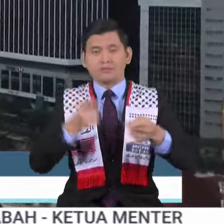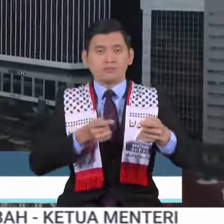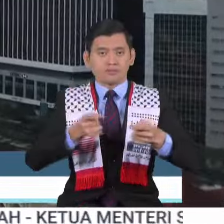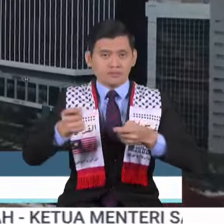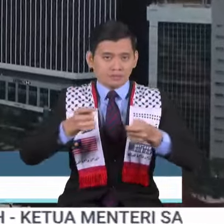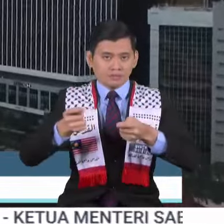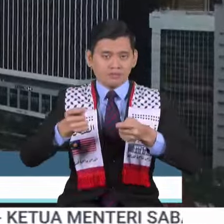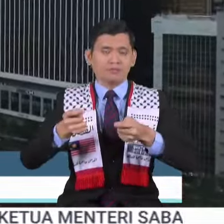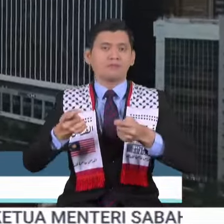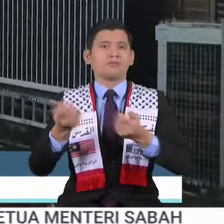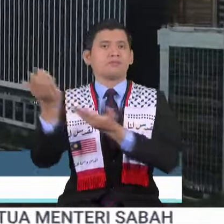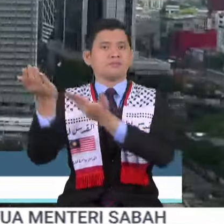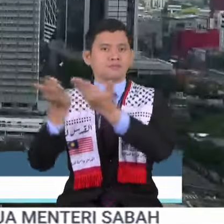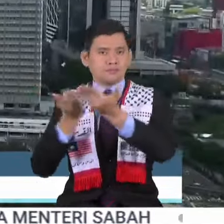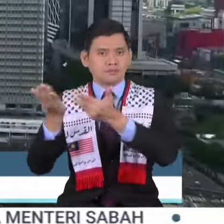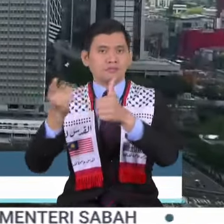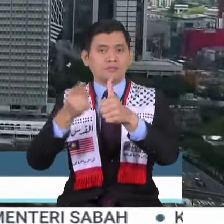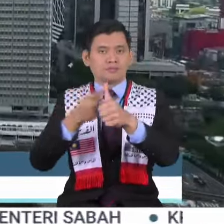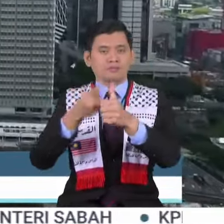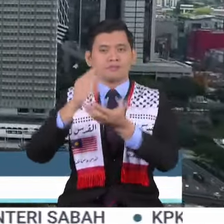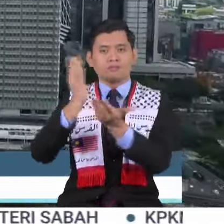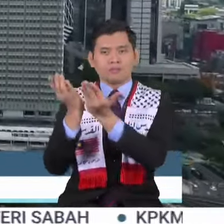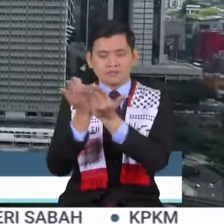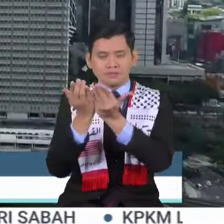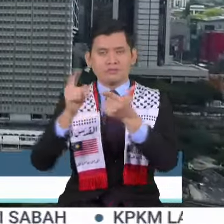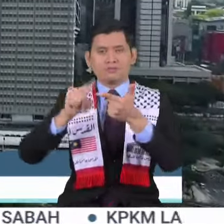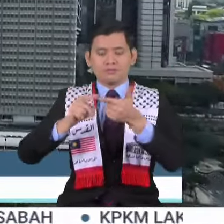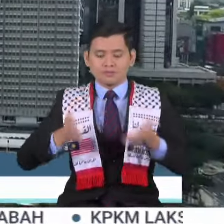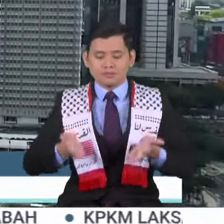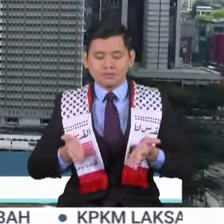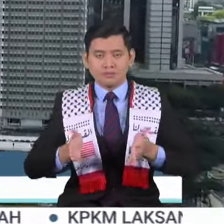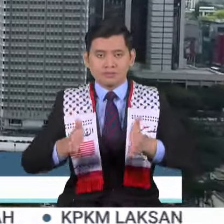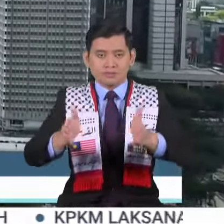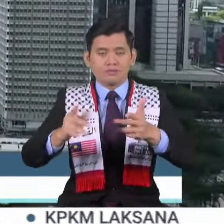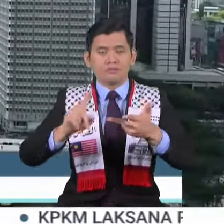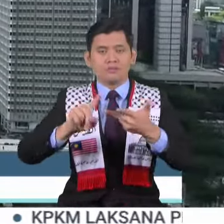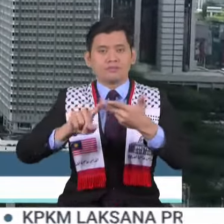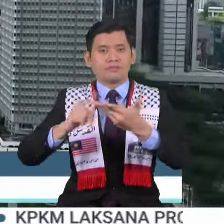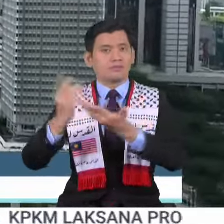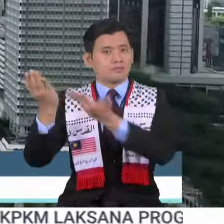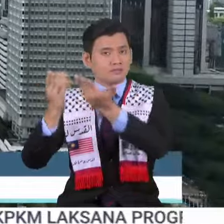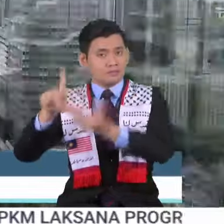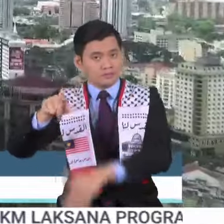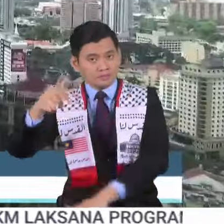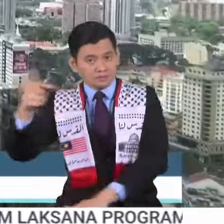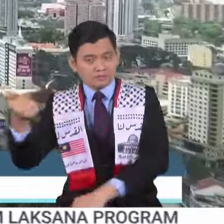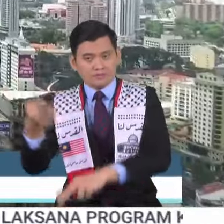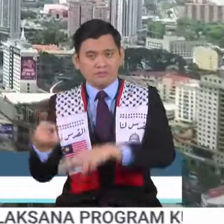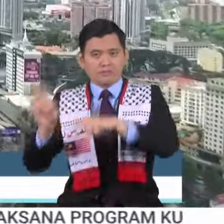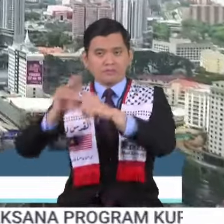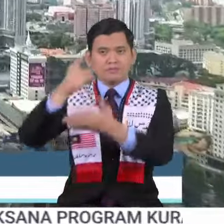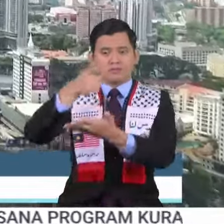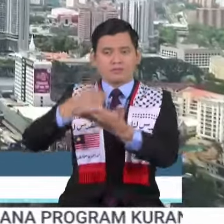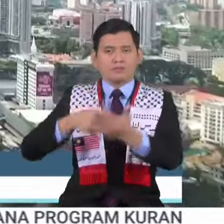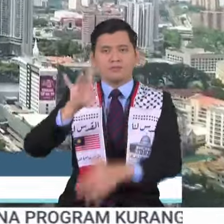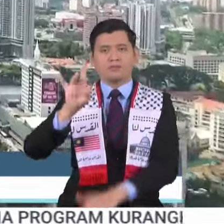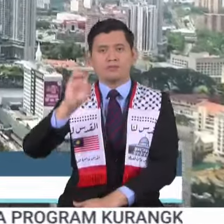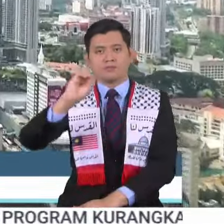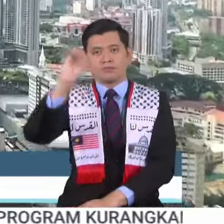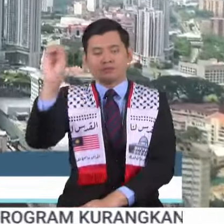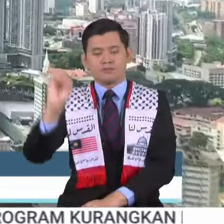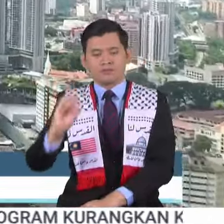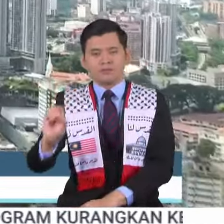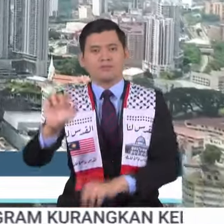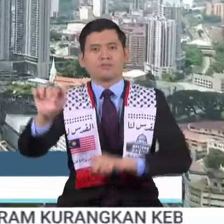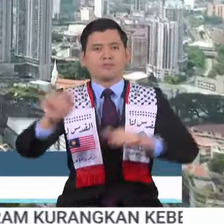kritikal seperti kesihatan, sekolah dan jalan raya. Kenaikan kadar cukai perkhidmatan kepada 8% tertumpu kepada aktiviti